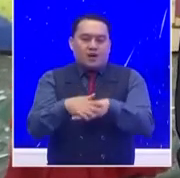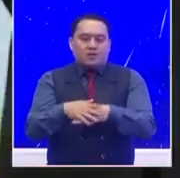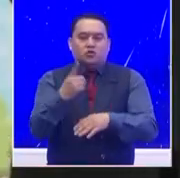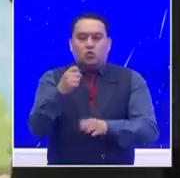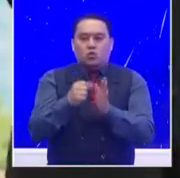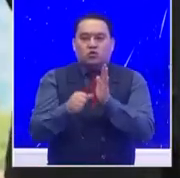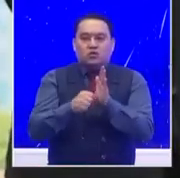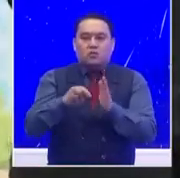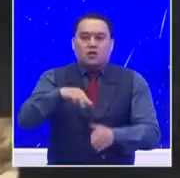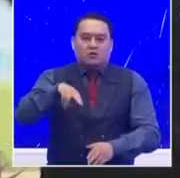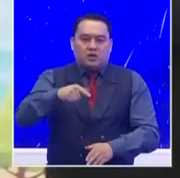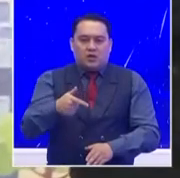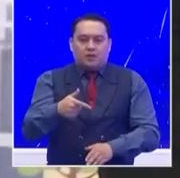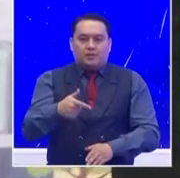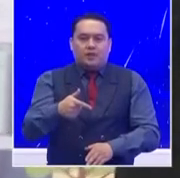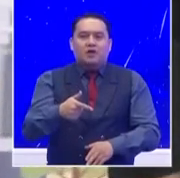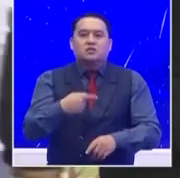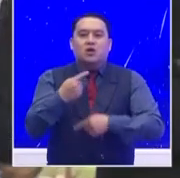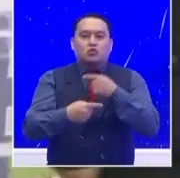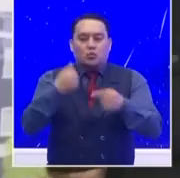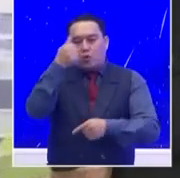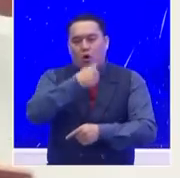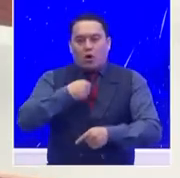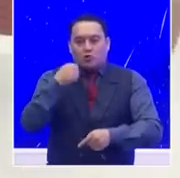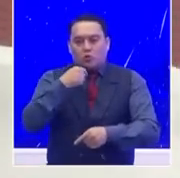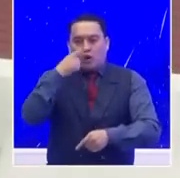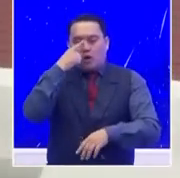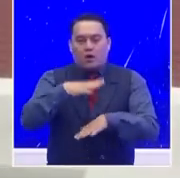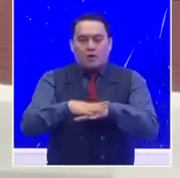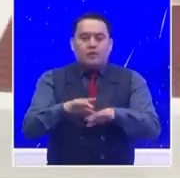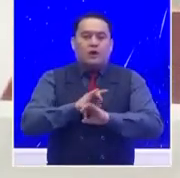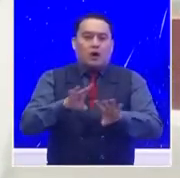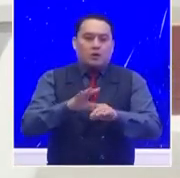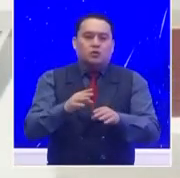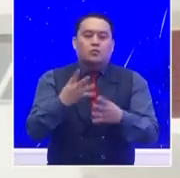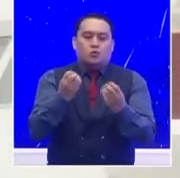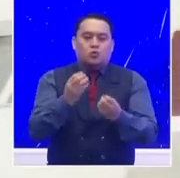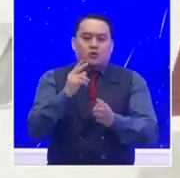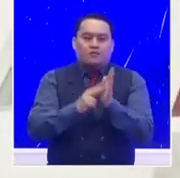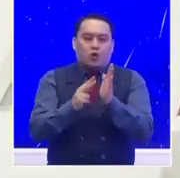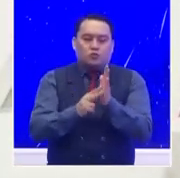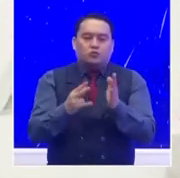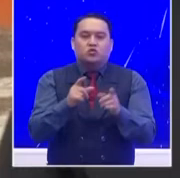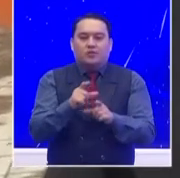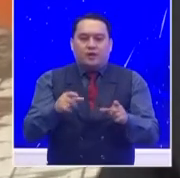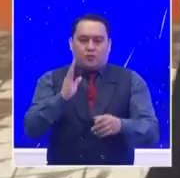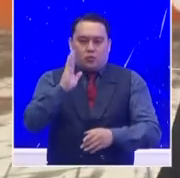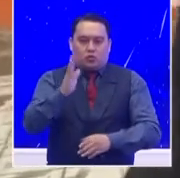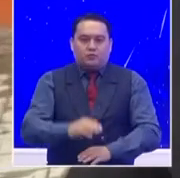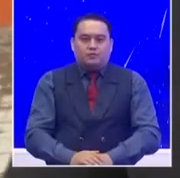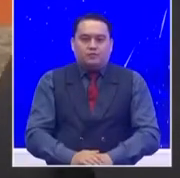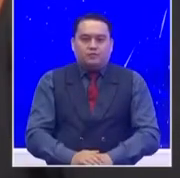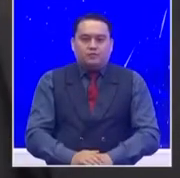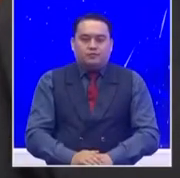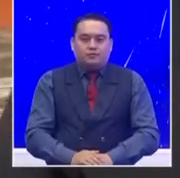160 миллионов тенге текущем году по словам чиновников жилье получат еще порядка 80 нуждающихся глава зло